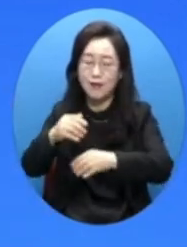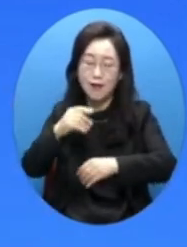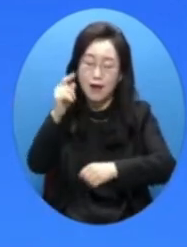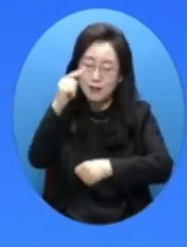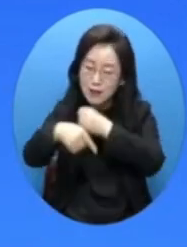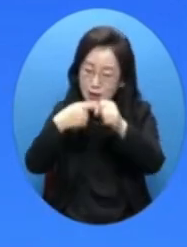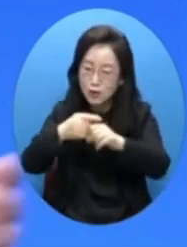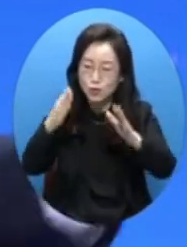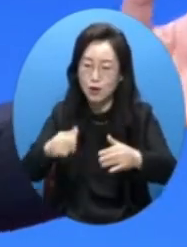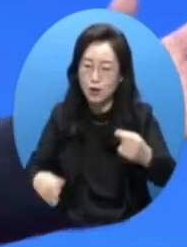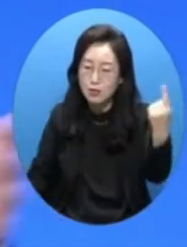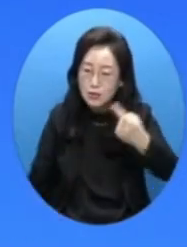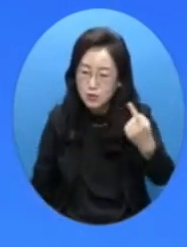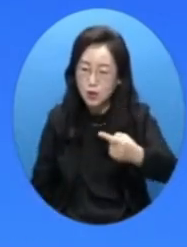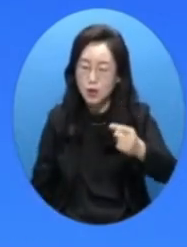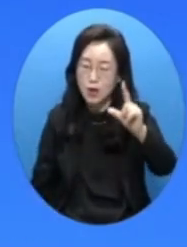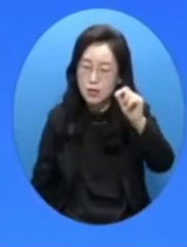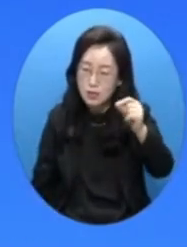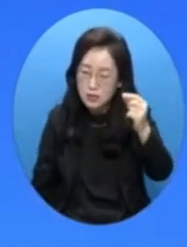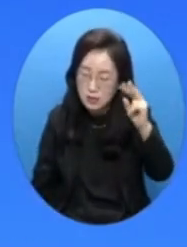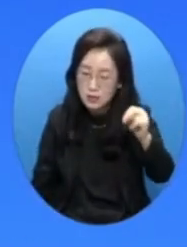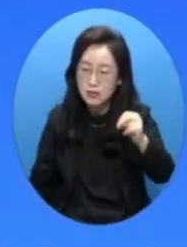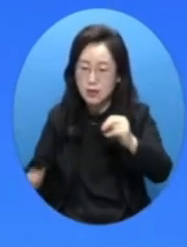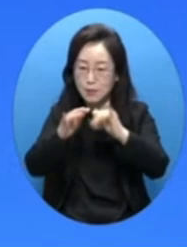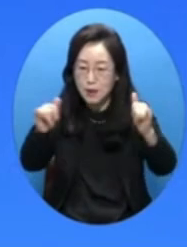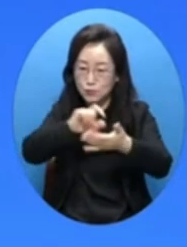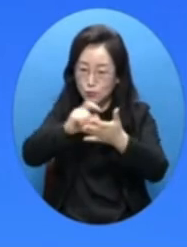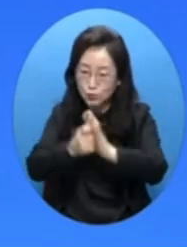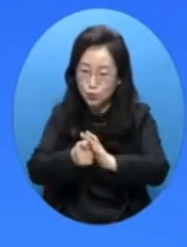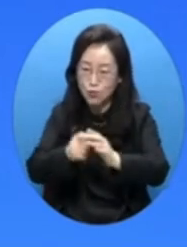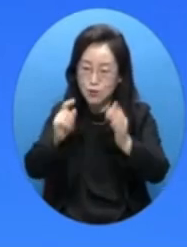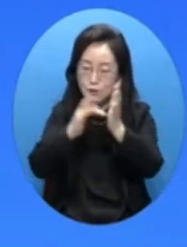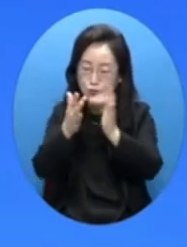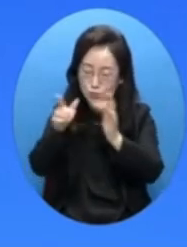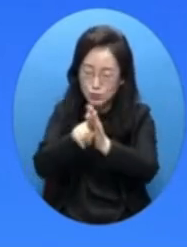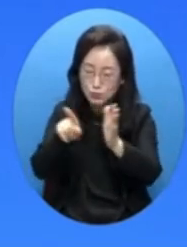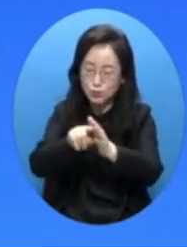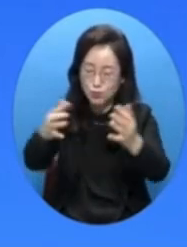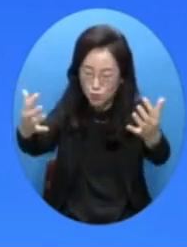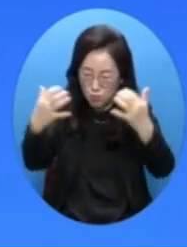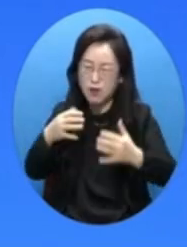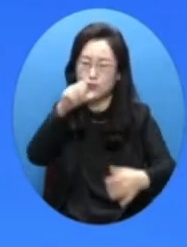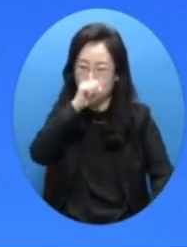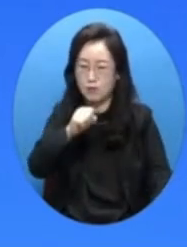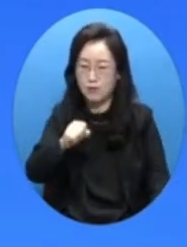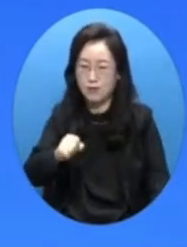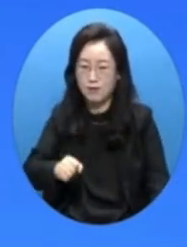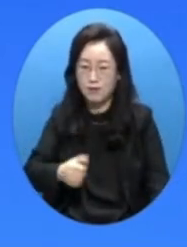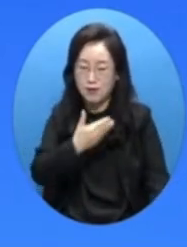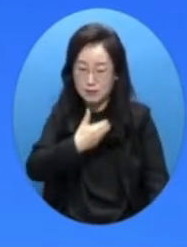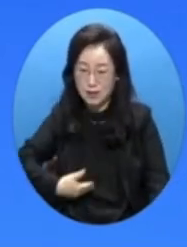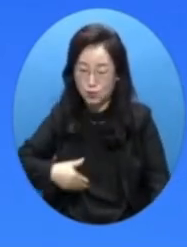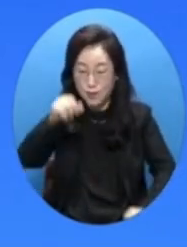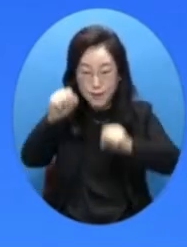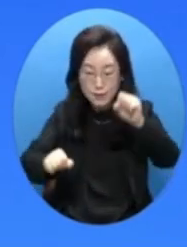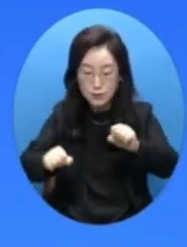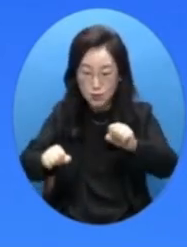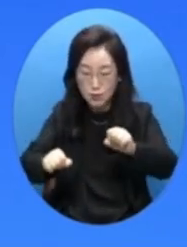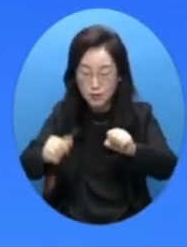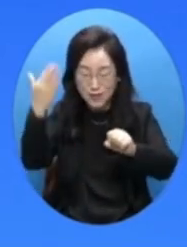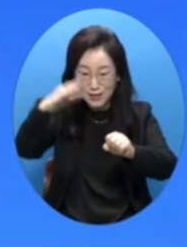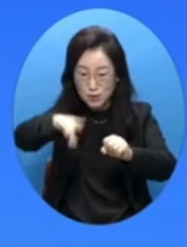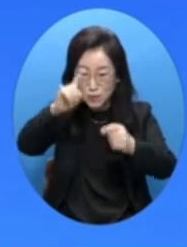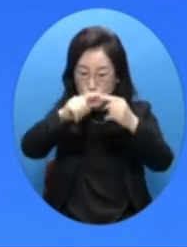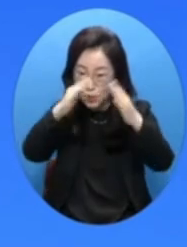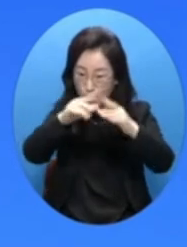몇천명 몇 만 명이 주님 앞에 돌아 나오는 그런 역사가 일어나야 되는 것입니다 사도적인 역사가 오늘이 현장에